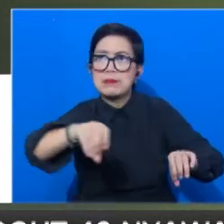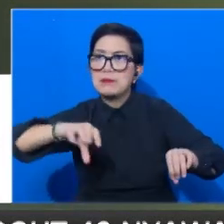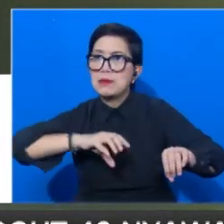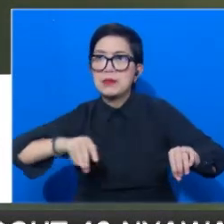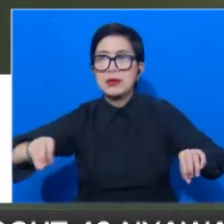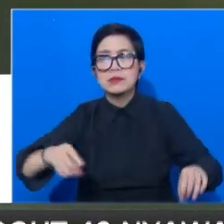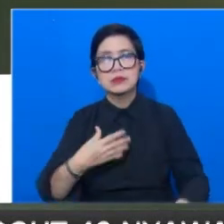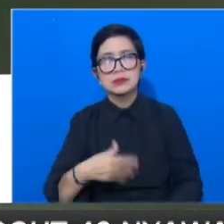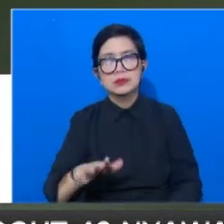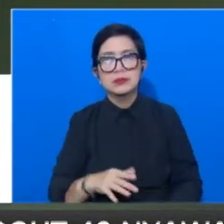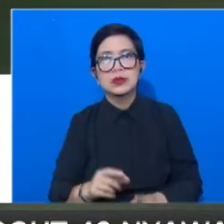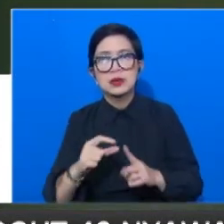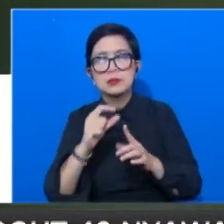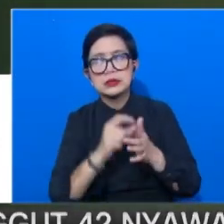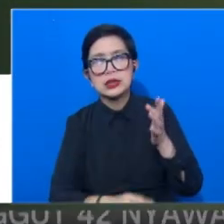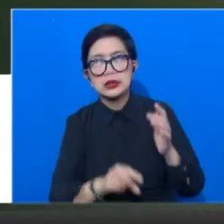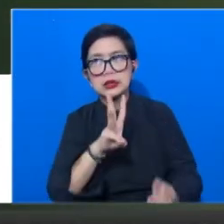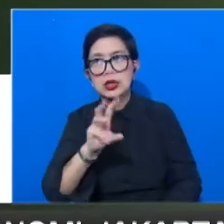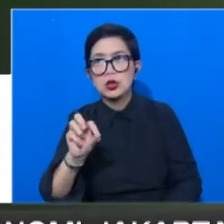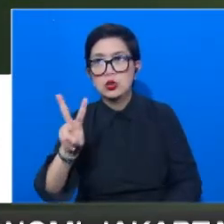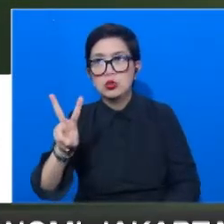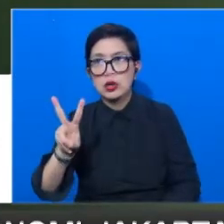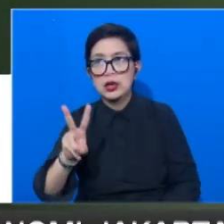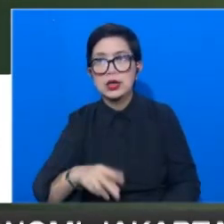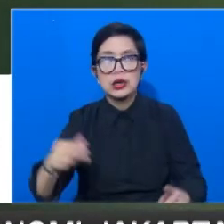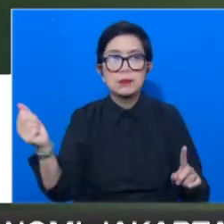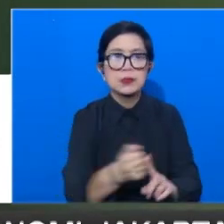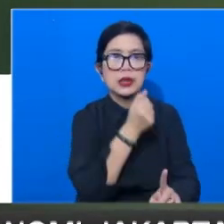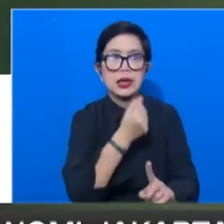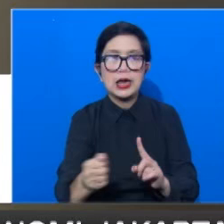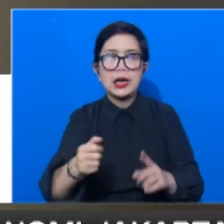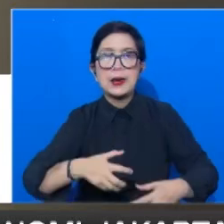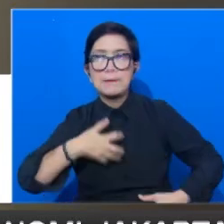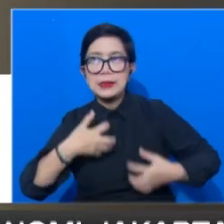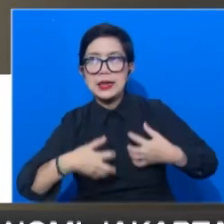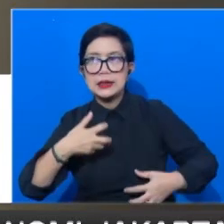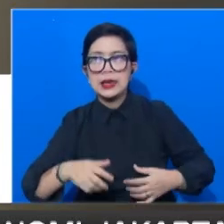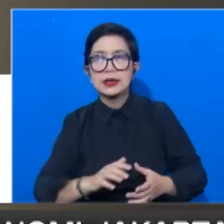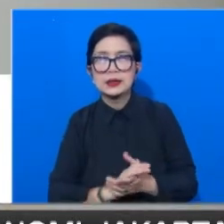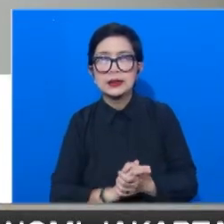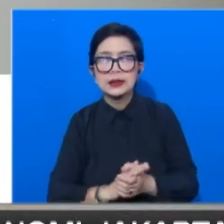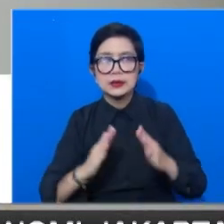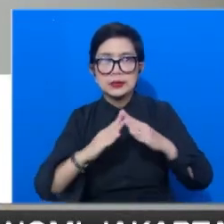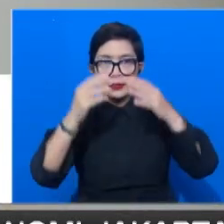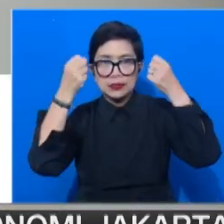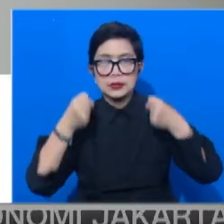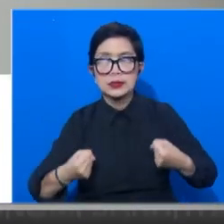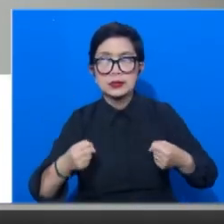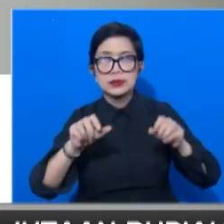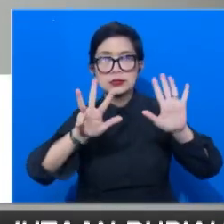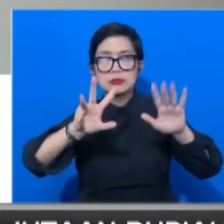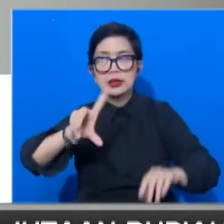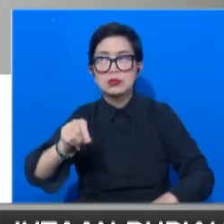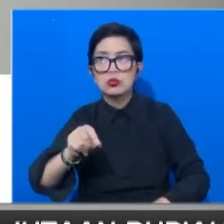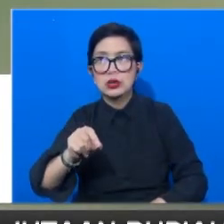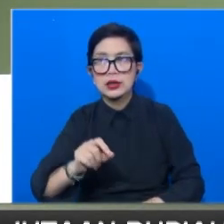menggunakan pasal 302 KUHP tentang penganiayaan hewan dengan ancaman penjara 9 bulan. Meski demikian, polisi